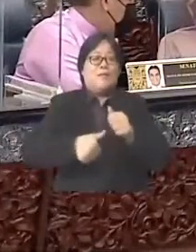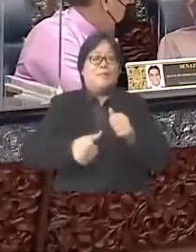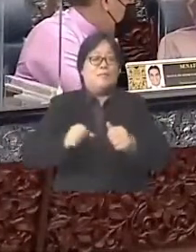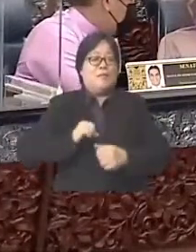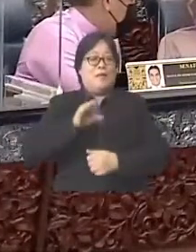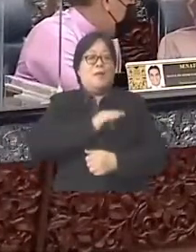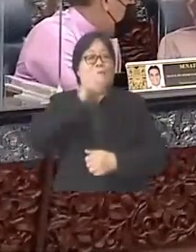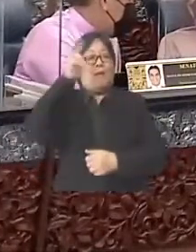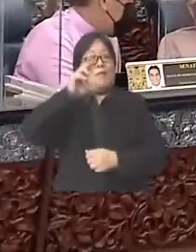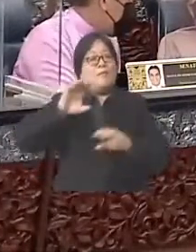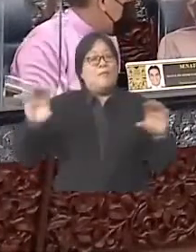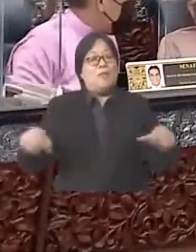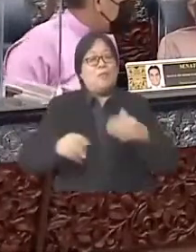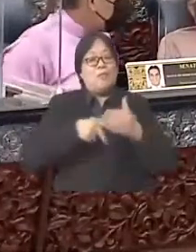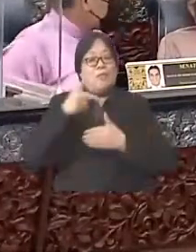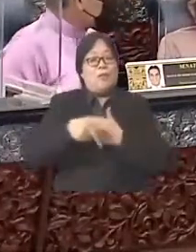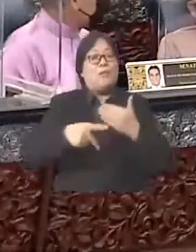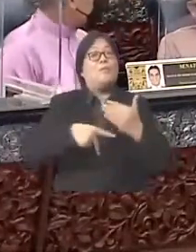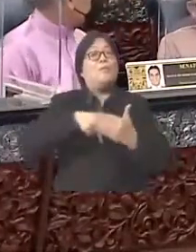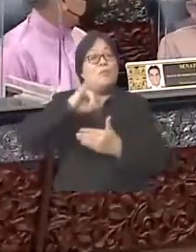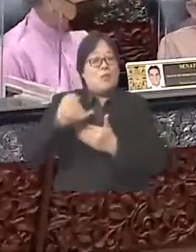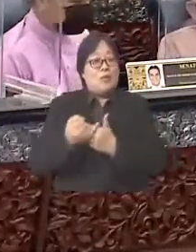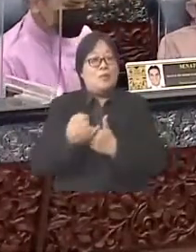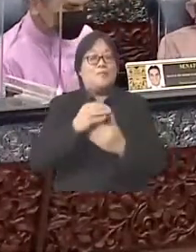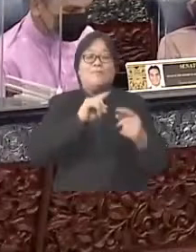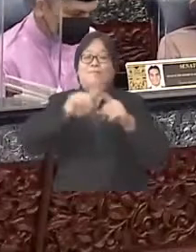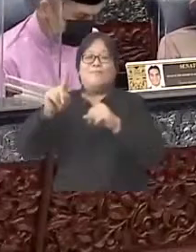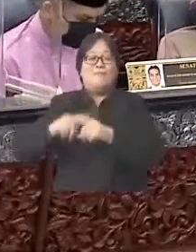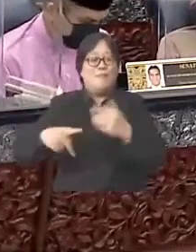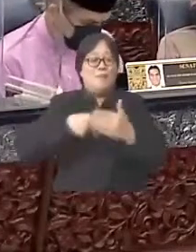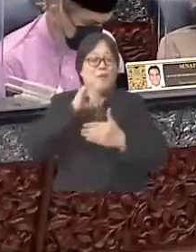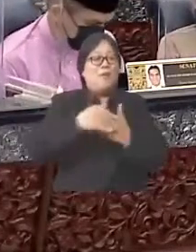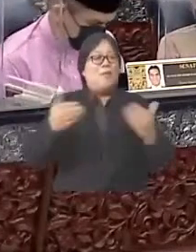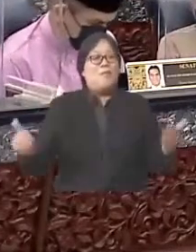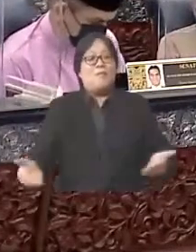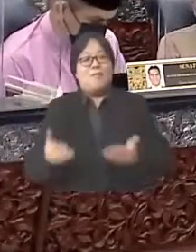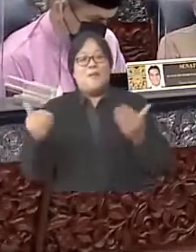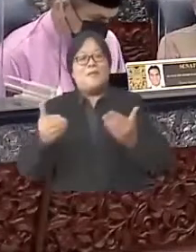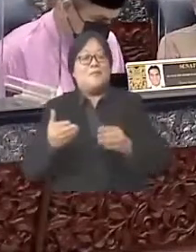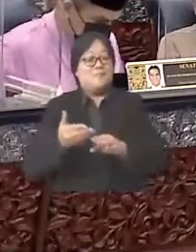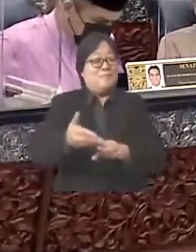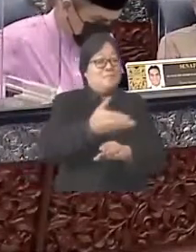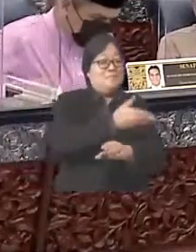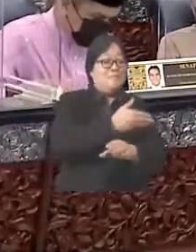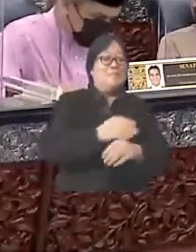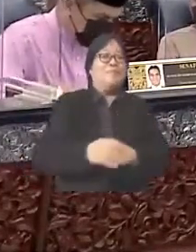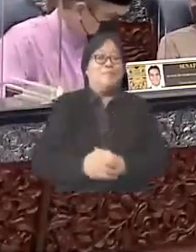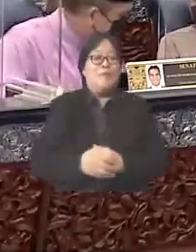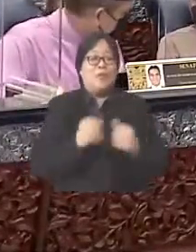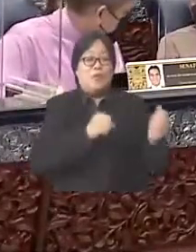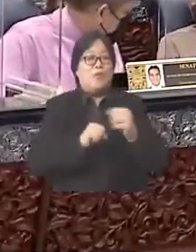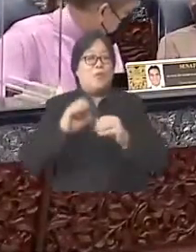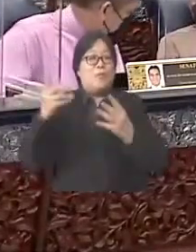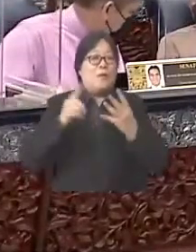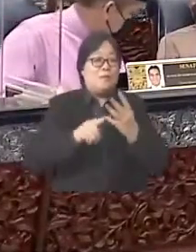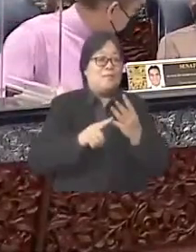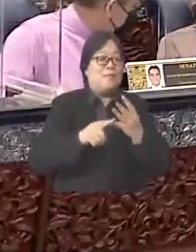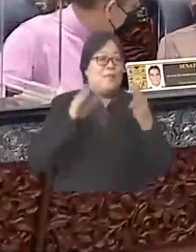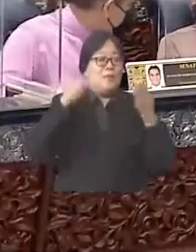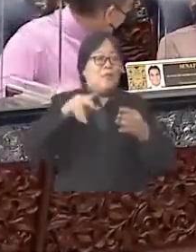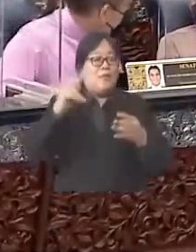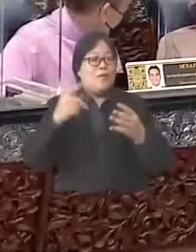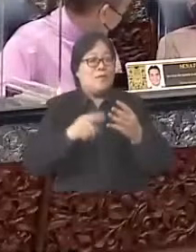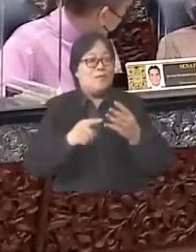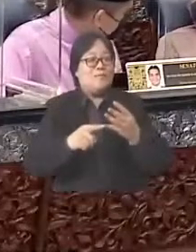penjawat awam dalam melaksanakan program dan proyek serta pelbagai packing bantuan dan rangsangan selama Hai jadi ke-4 di bawah fokus